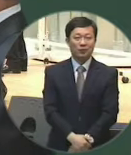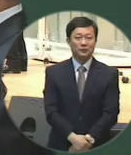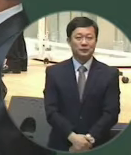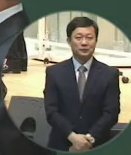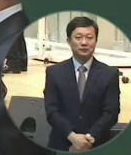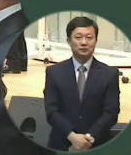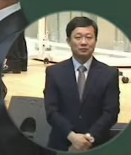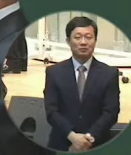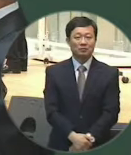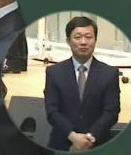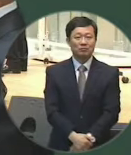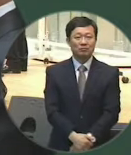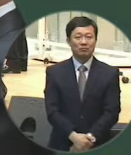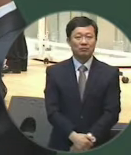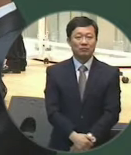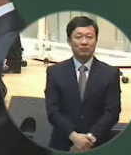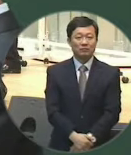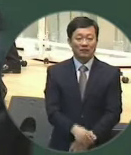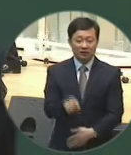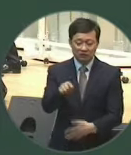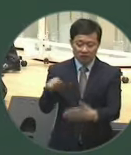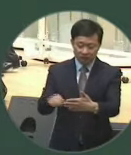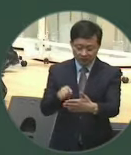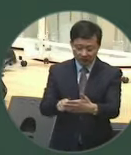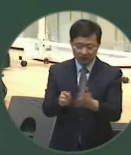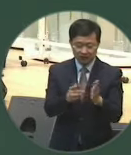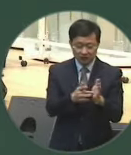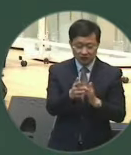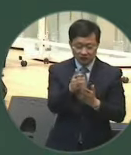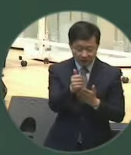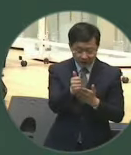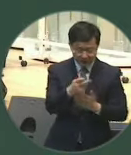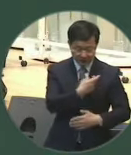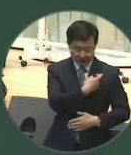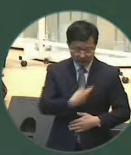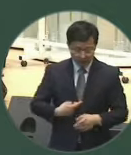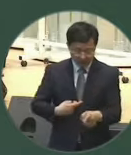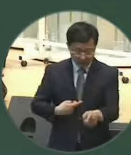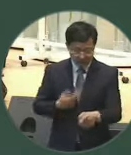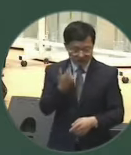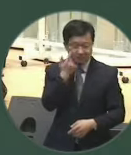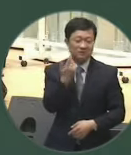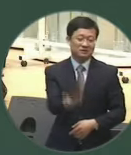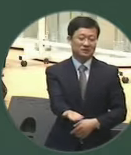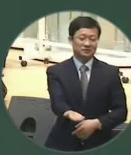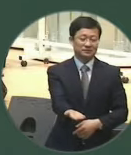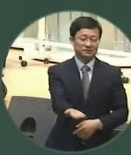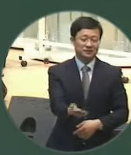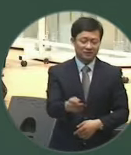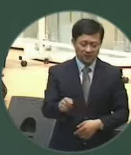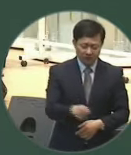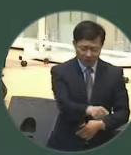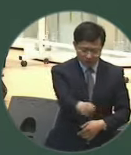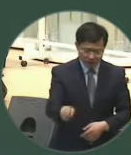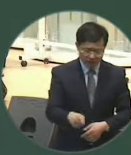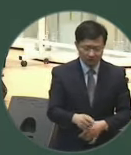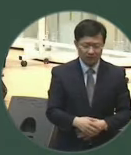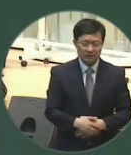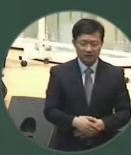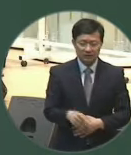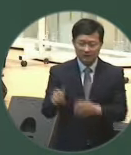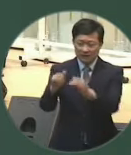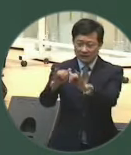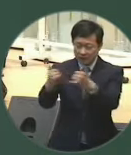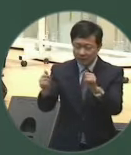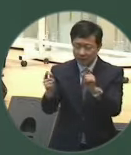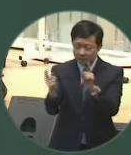but spiritually people are dying. 거기서 예수님이 질문하신 거예요. It's at that place Jesus asked the question. 너희들이 다녀보니까